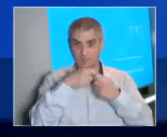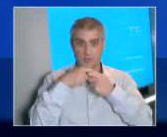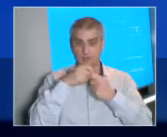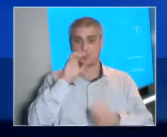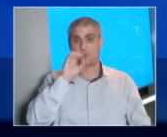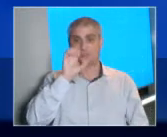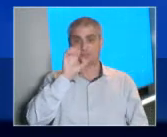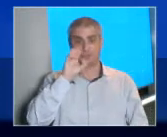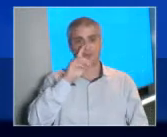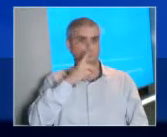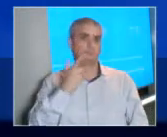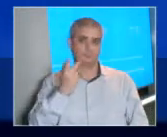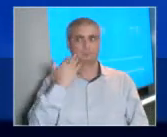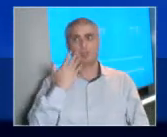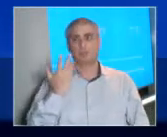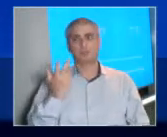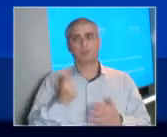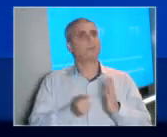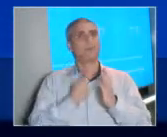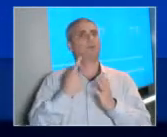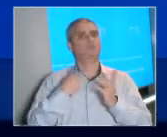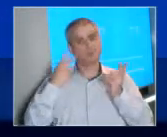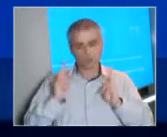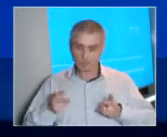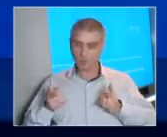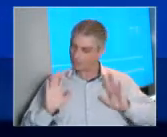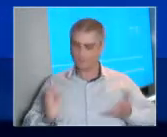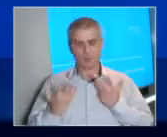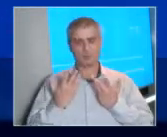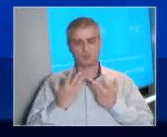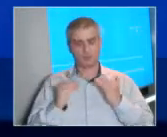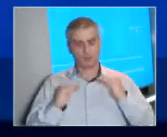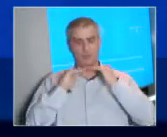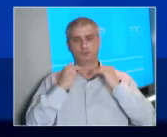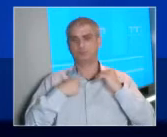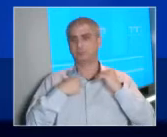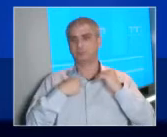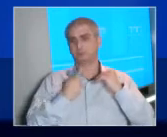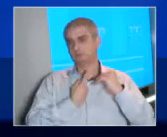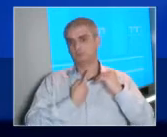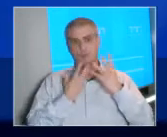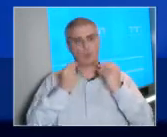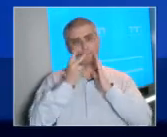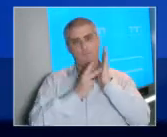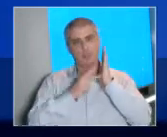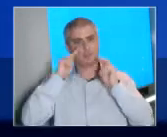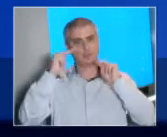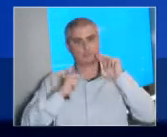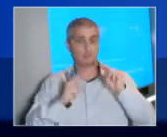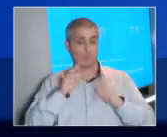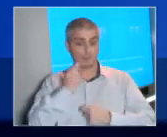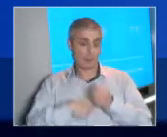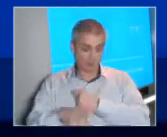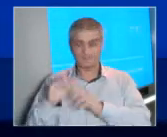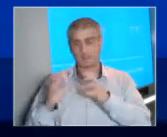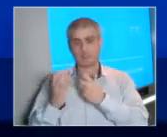ל-OECD, כי זאת הייתה במידה רבה הפעם שבה יכולנו מהר מאוד גם להשוות את עצמנו בהרבה מאוד היבטים, גם כלכליים,